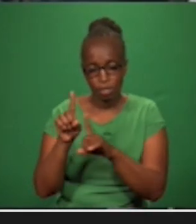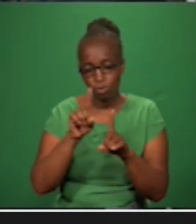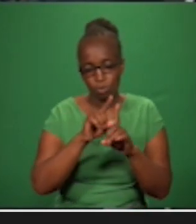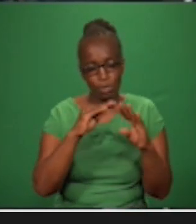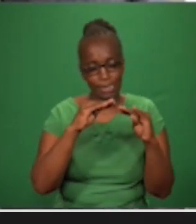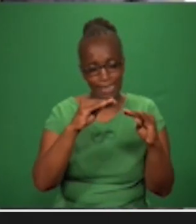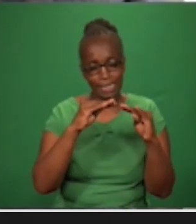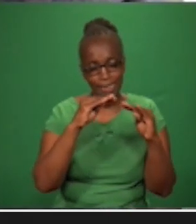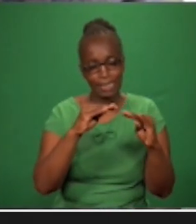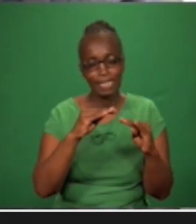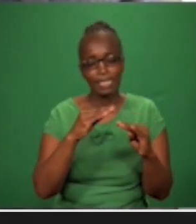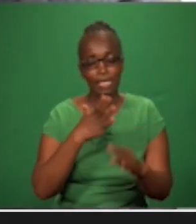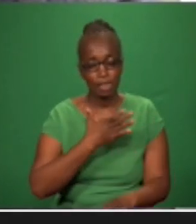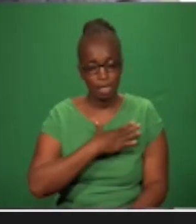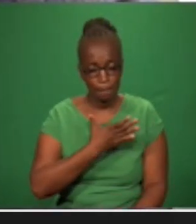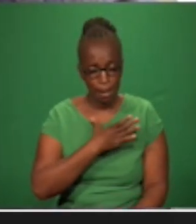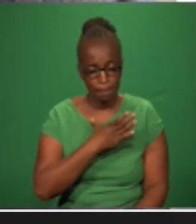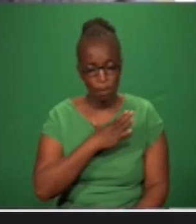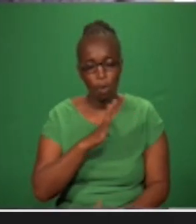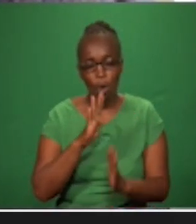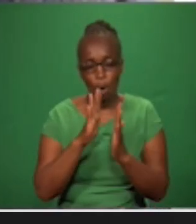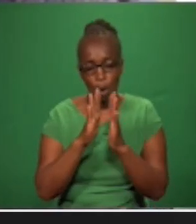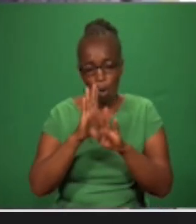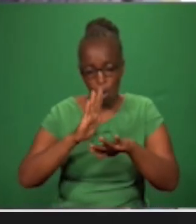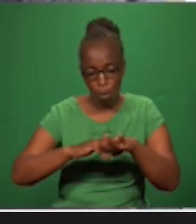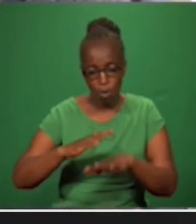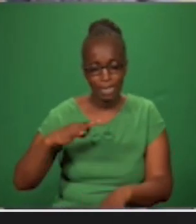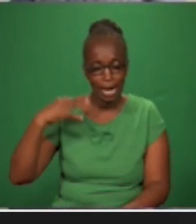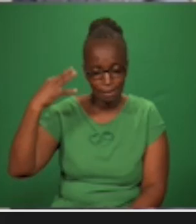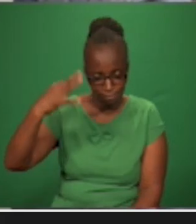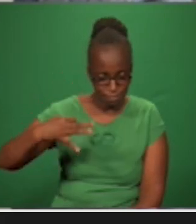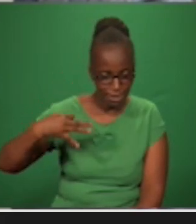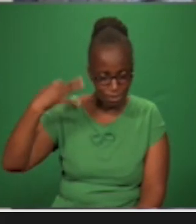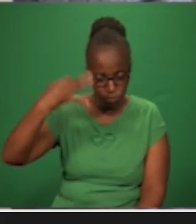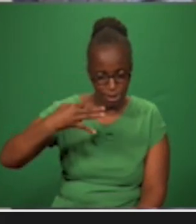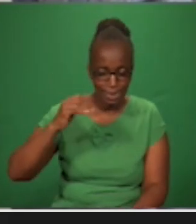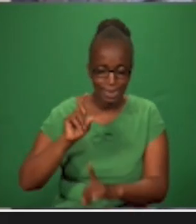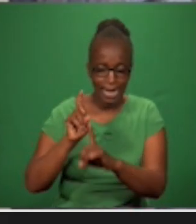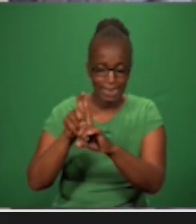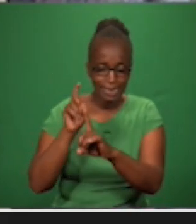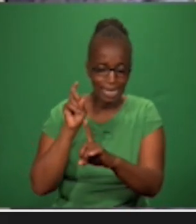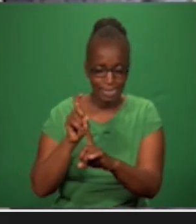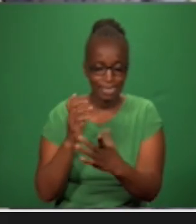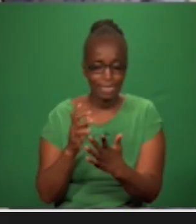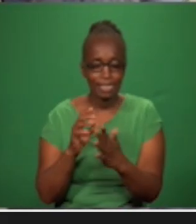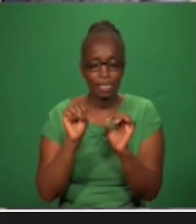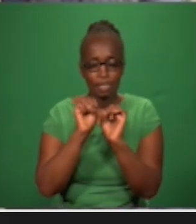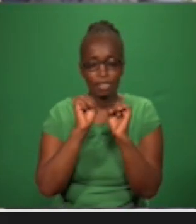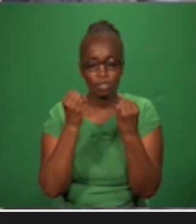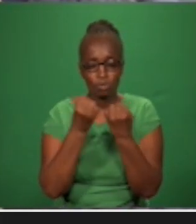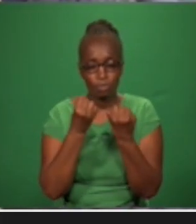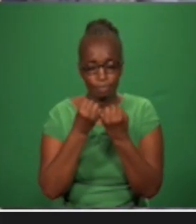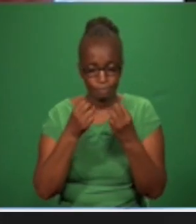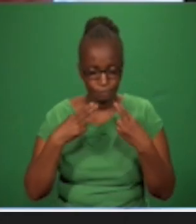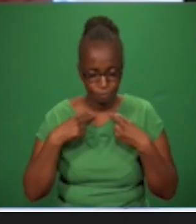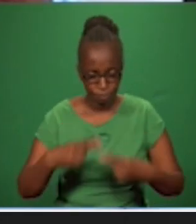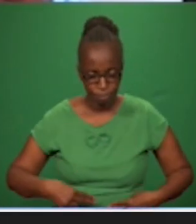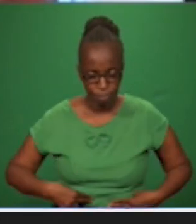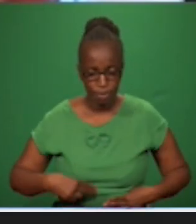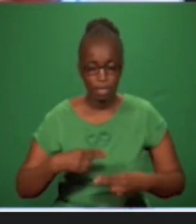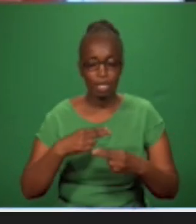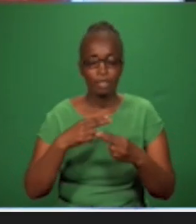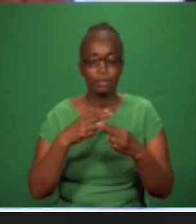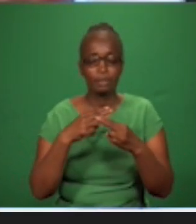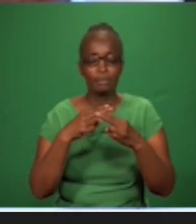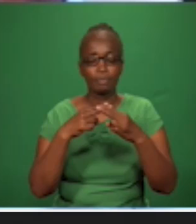na kuhamasisha umma kuhusu umuhimu wa vipimo vya mara kwa mara dhidi ya saratani. The Social